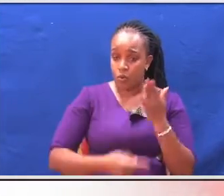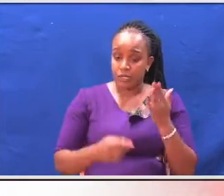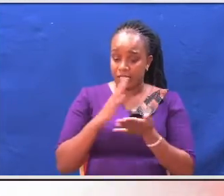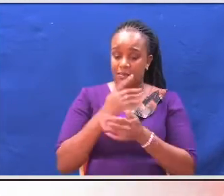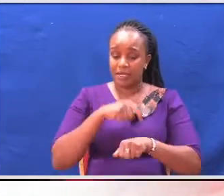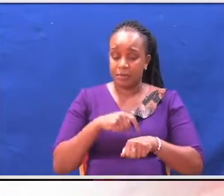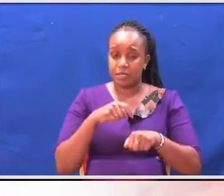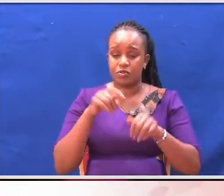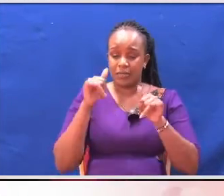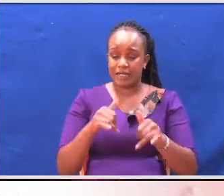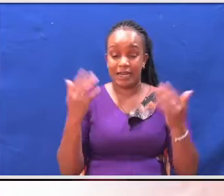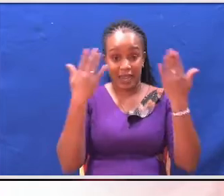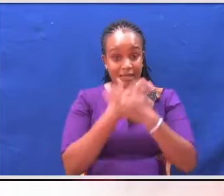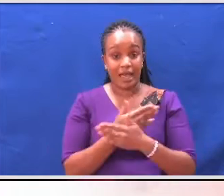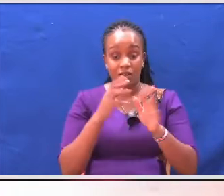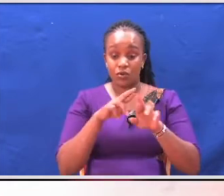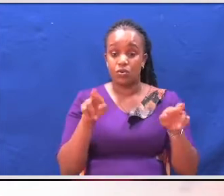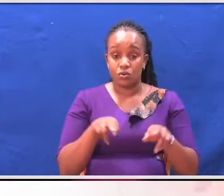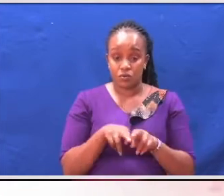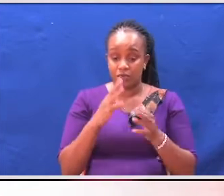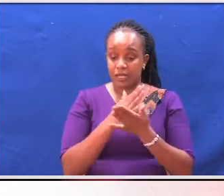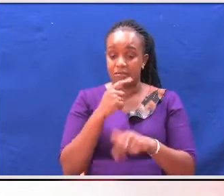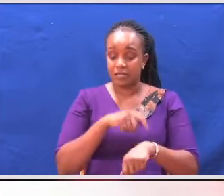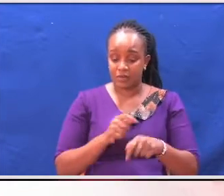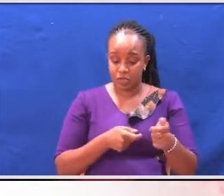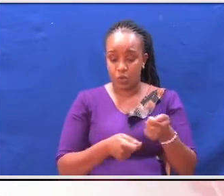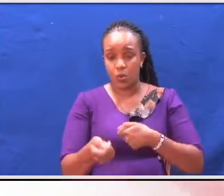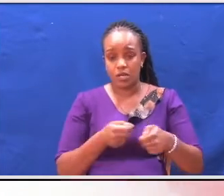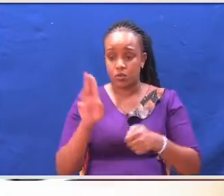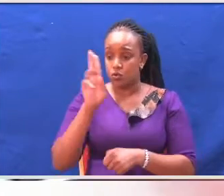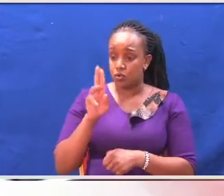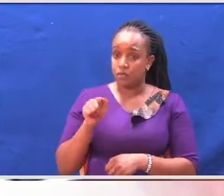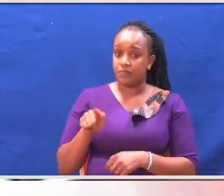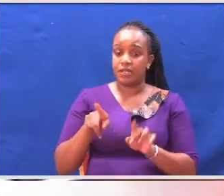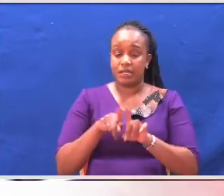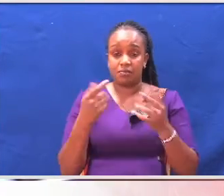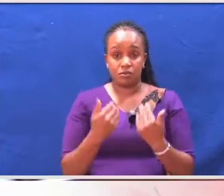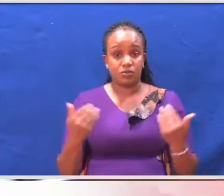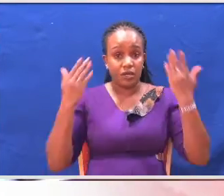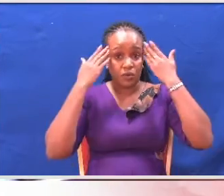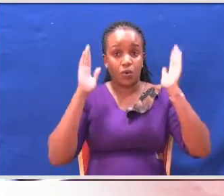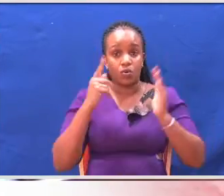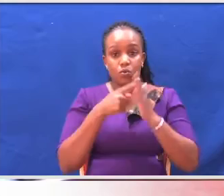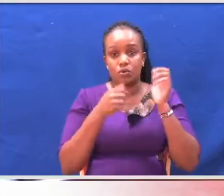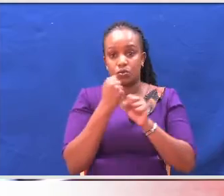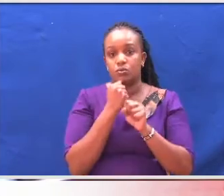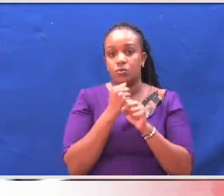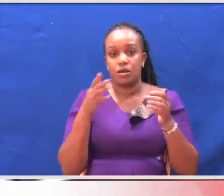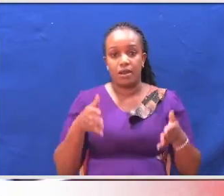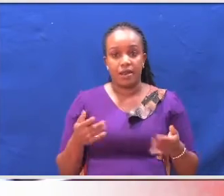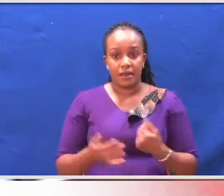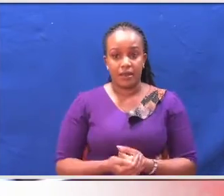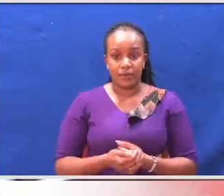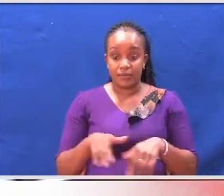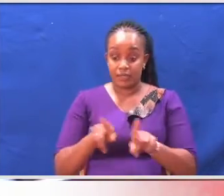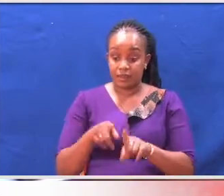kuni. Life has just changed totally. Hata watoto, they don't know what to do now. Hata mtoto mwenye anaenda